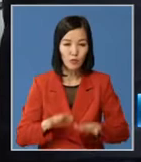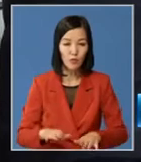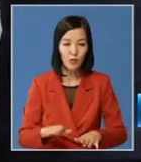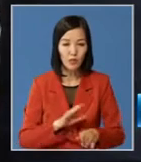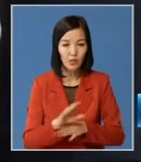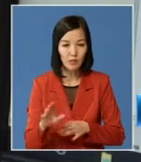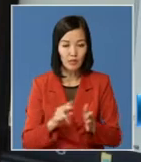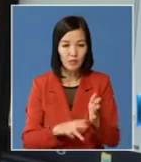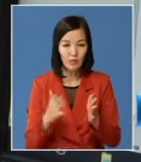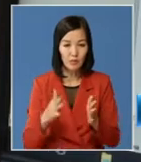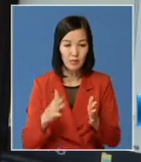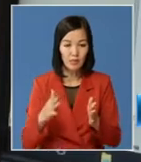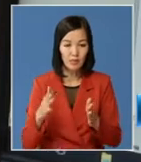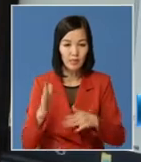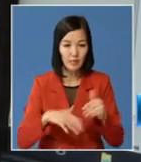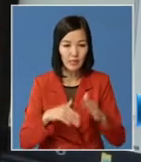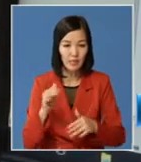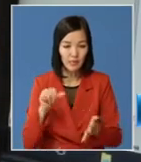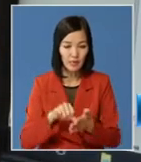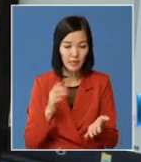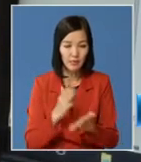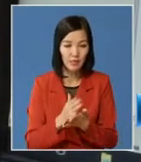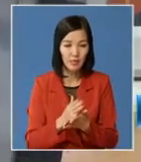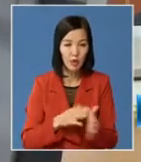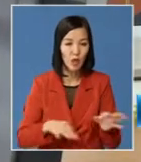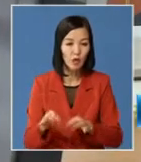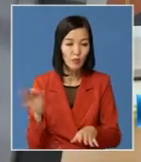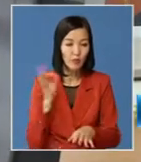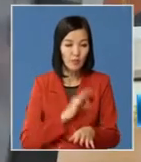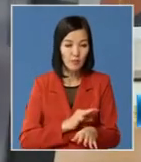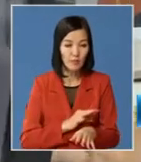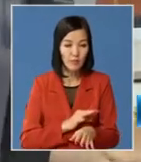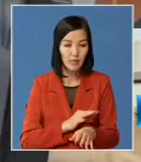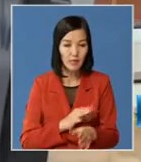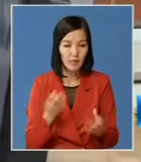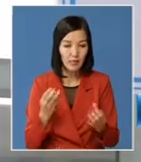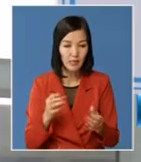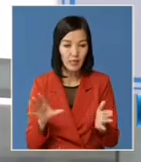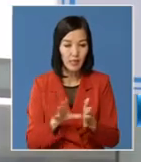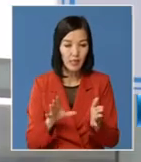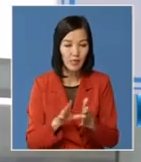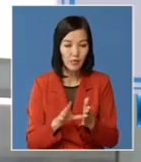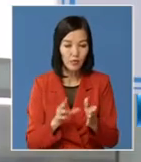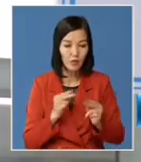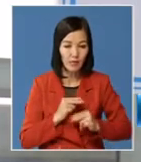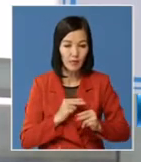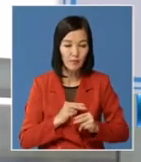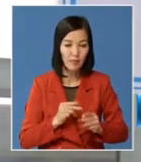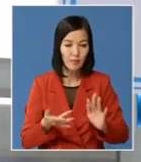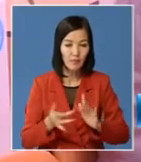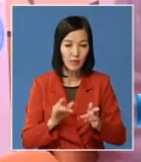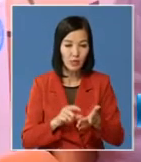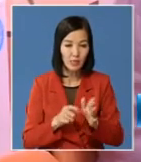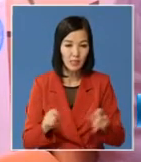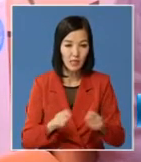жіберілсе, 75-і жастар тағылымдамасынан өтіп жатыр. Жобаның тиімділігі болған емес. Электронды еңбек биржасы порталы да іске қосылды. Осы